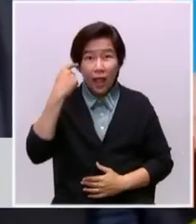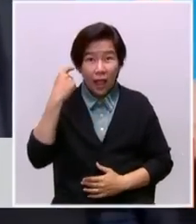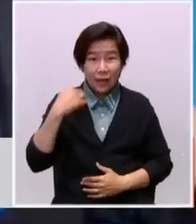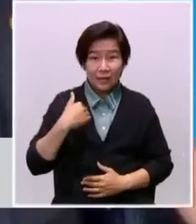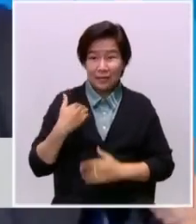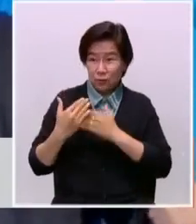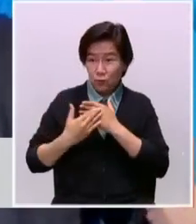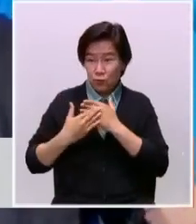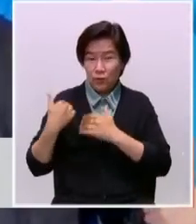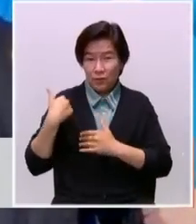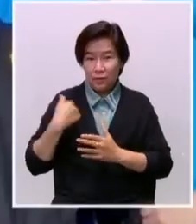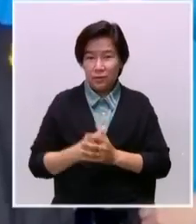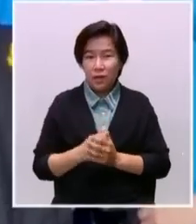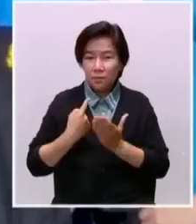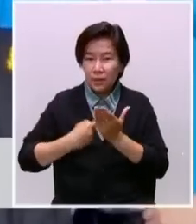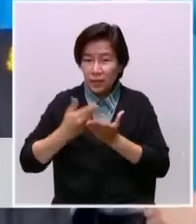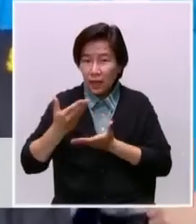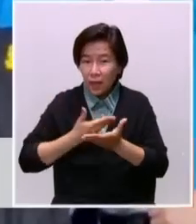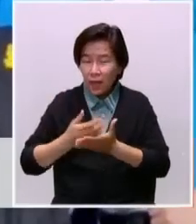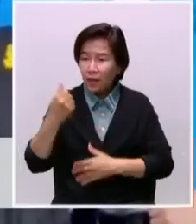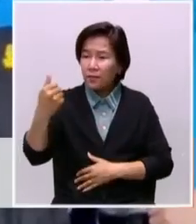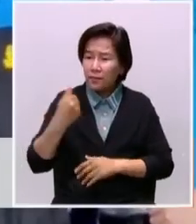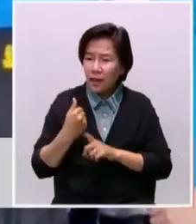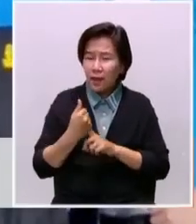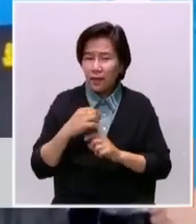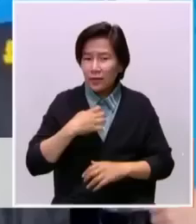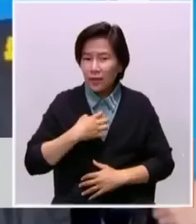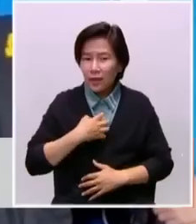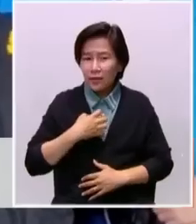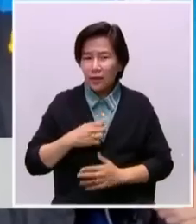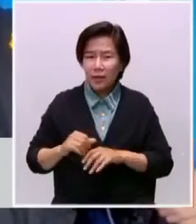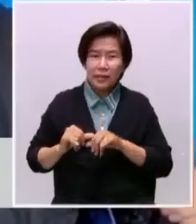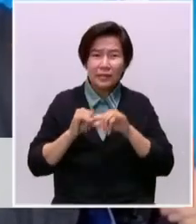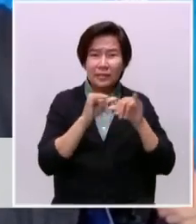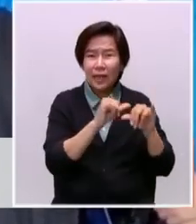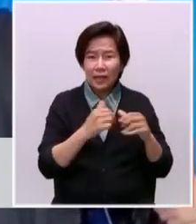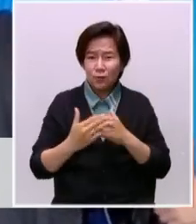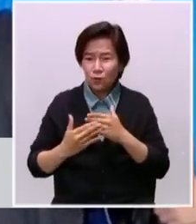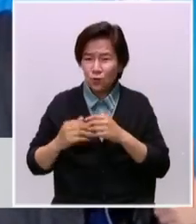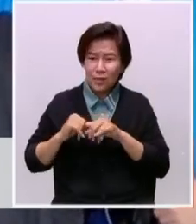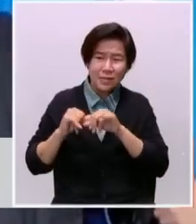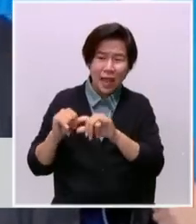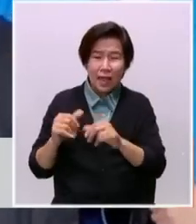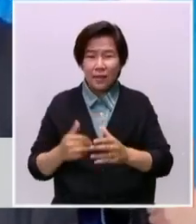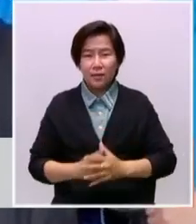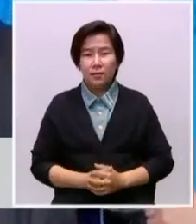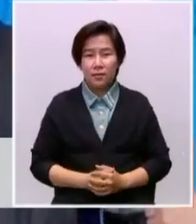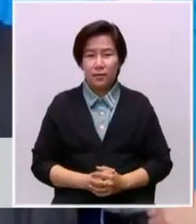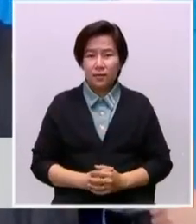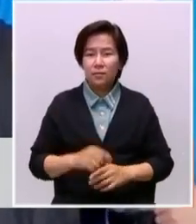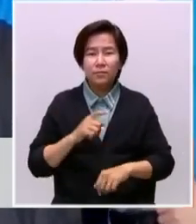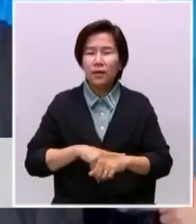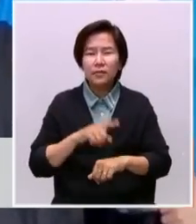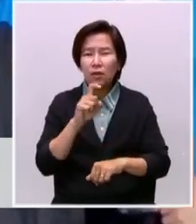แล้วไปถามปรึกษาว่าจะมาหาผมยังไงดีเขาบอกว่าไงรู้มครับบอกอย่าไปเสีย